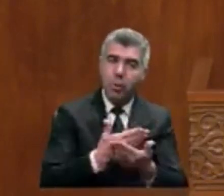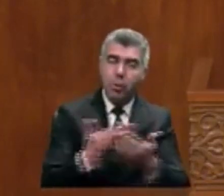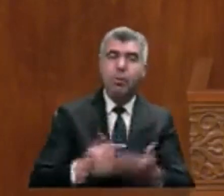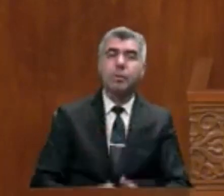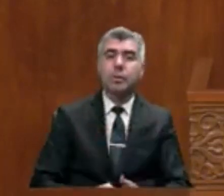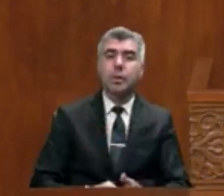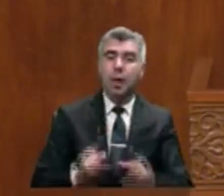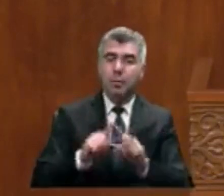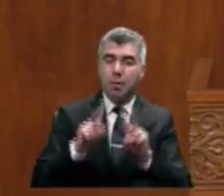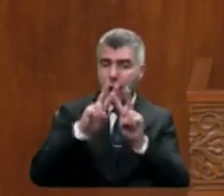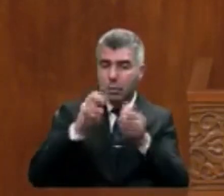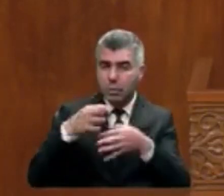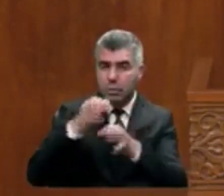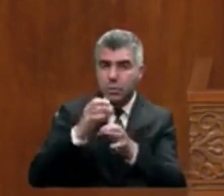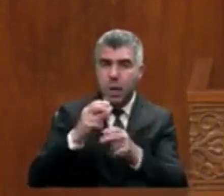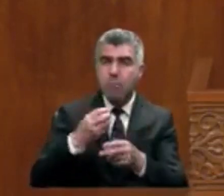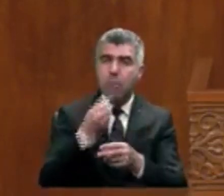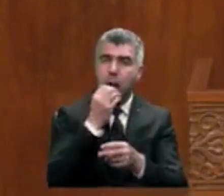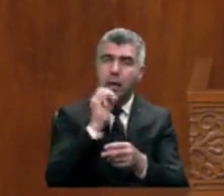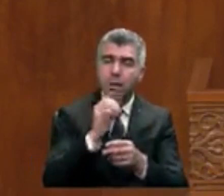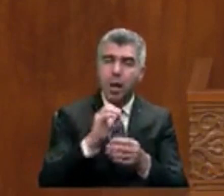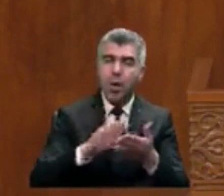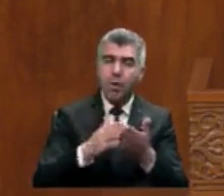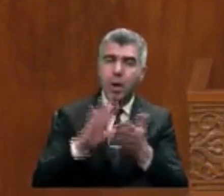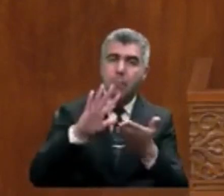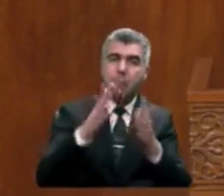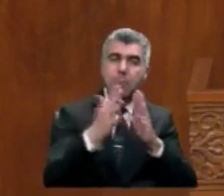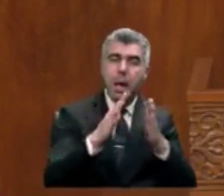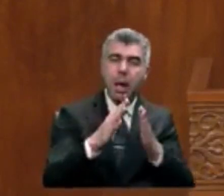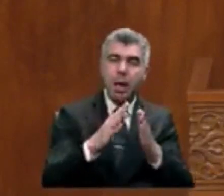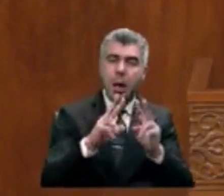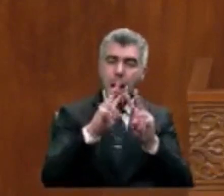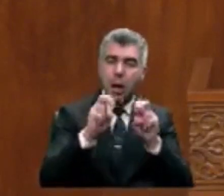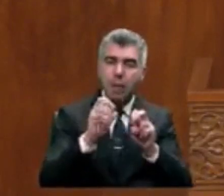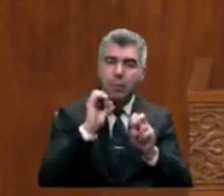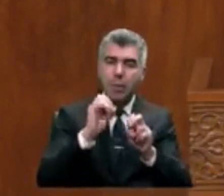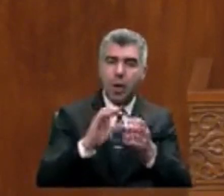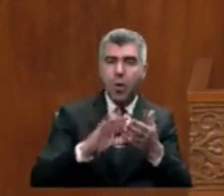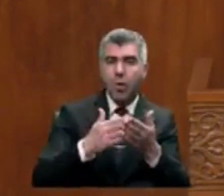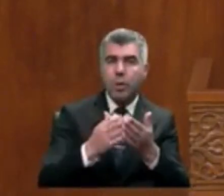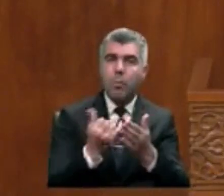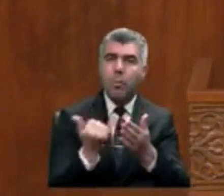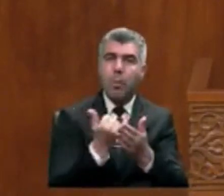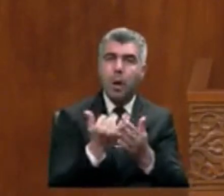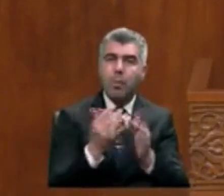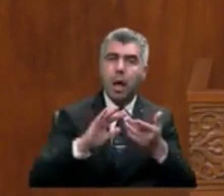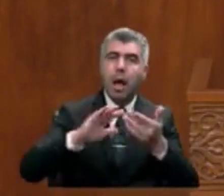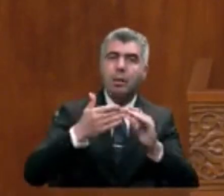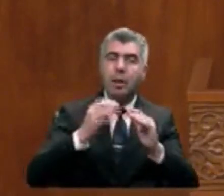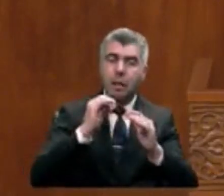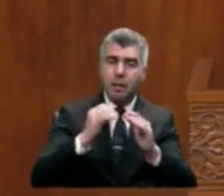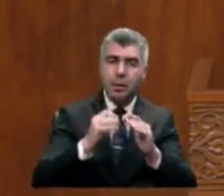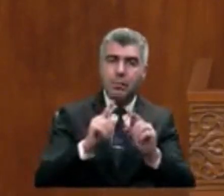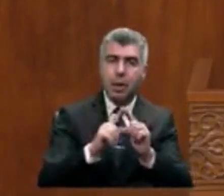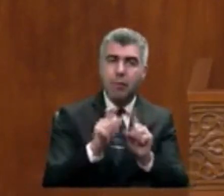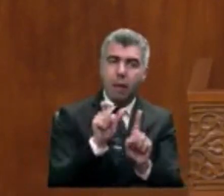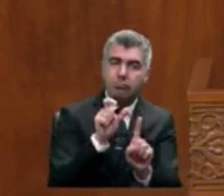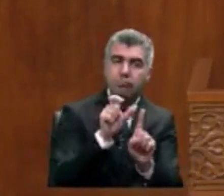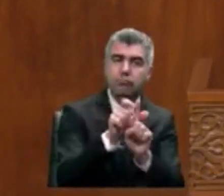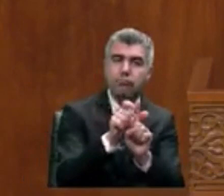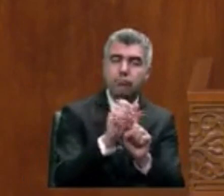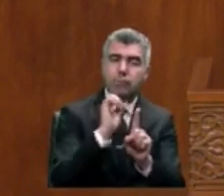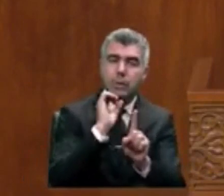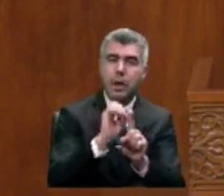البيوتكنولوجيا الغذائيه والبيئيه علوم الصحه الطبيه الذكاء الاصطناعي والتحول الرقمي الامن الالكتروني